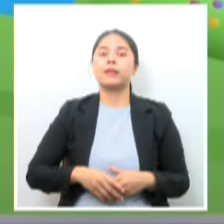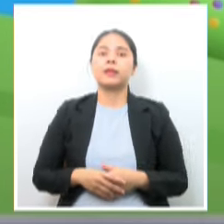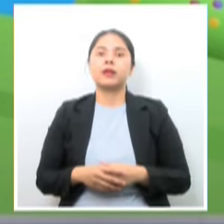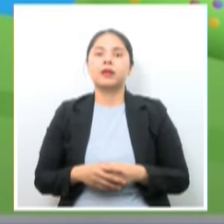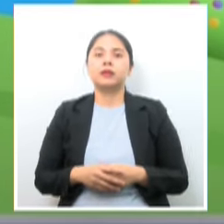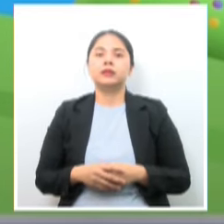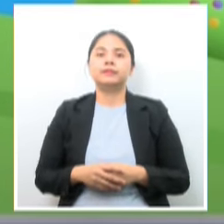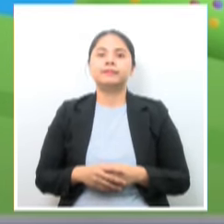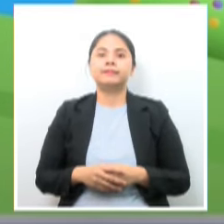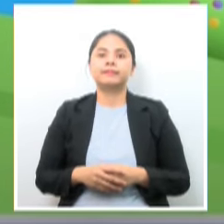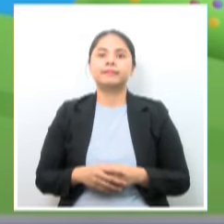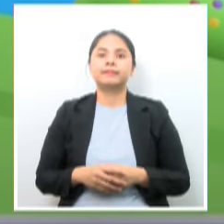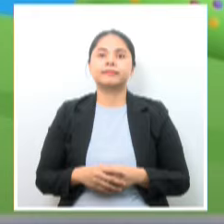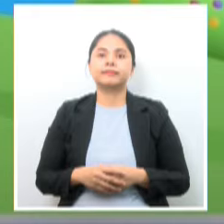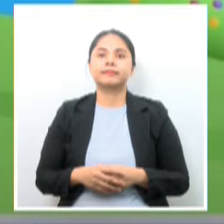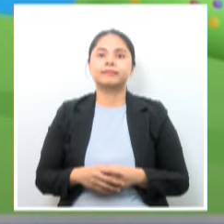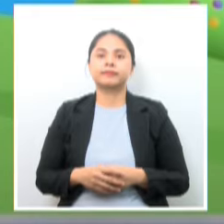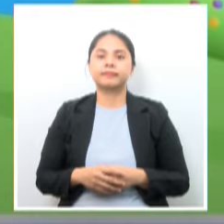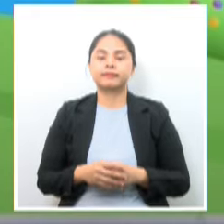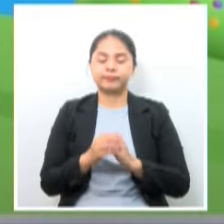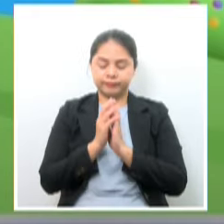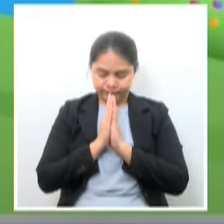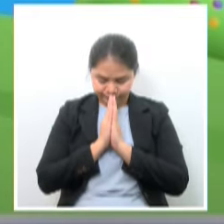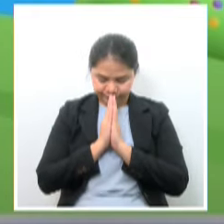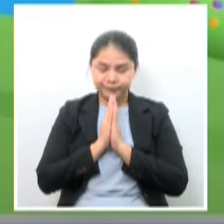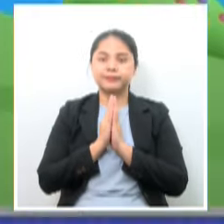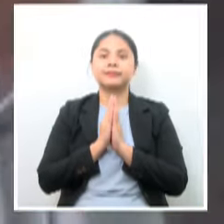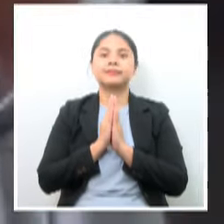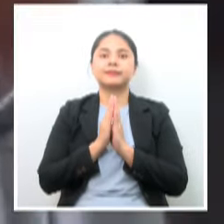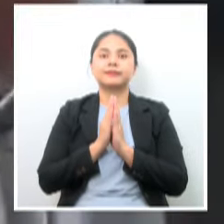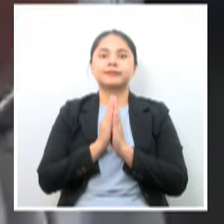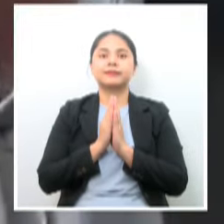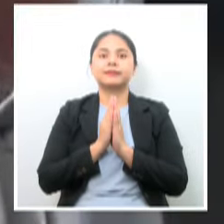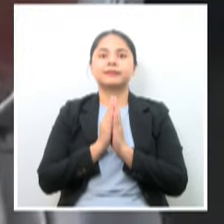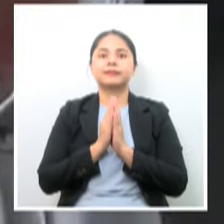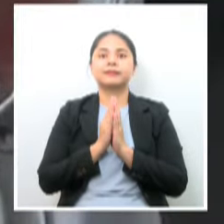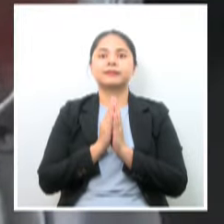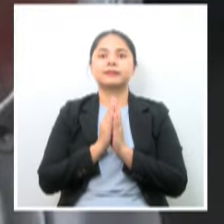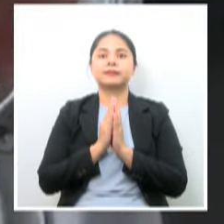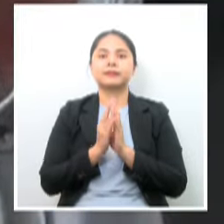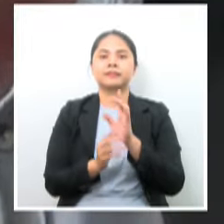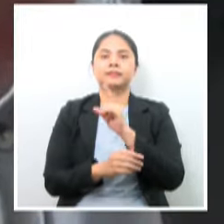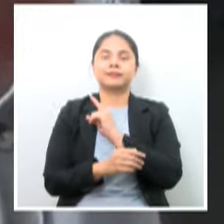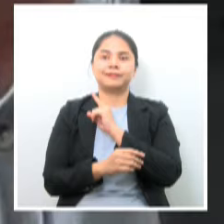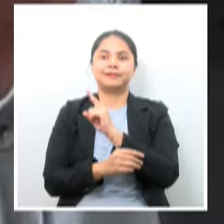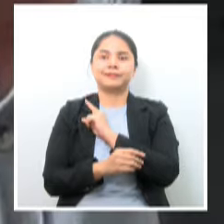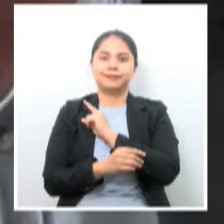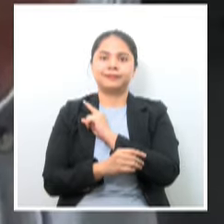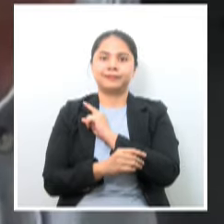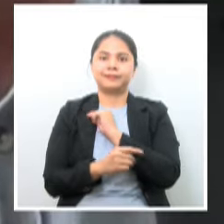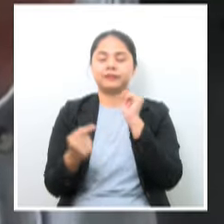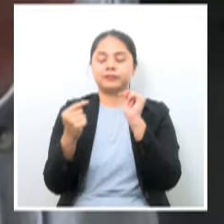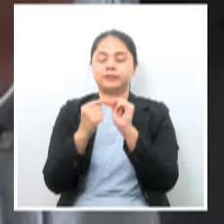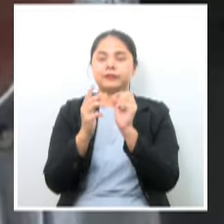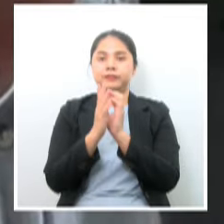ครับขอบพระคุณท่านเลขาธิการสปท.ครับในนามของที่รับบ บทบาทเป็นสื่อกลางนะครับในเพจครูสูงข่าวนะ